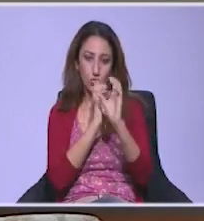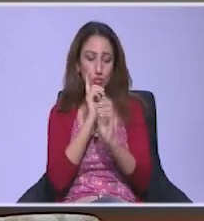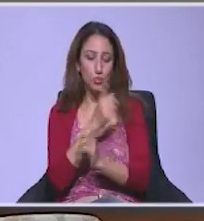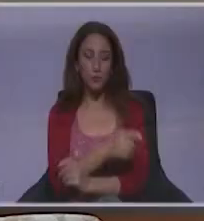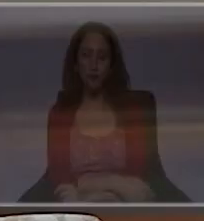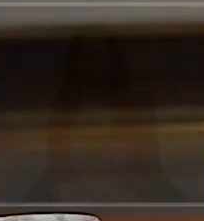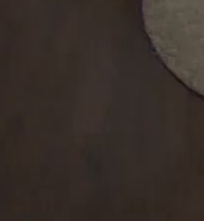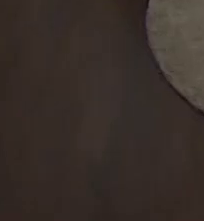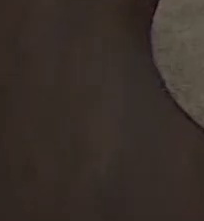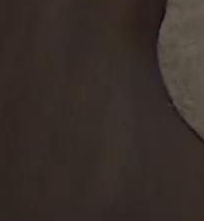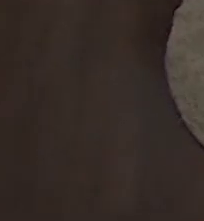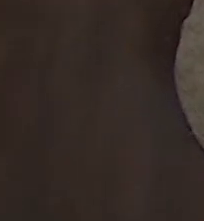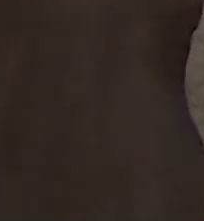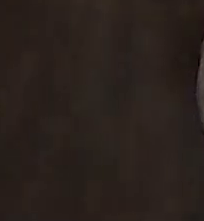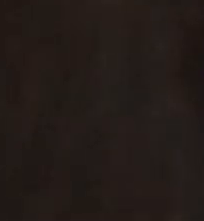الحاج محمد.